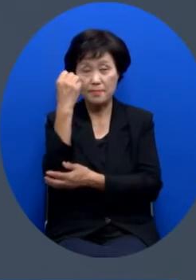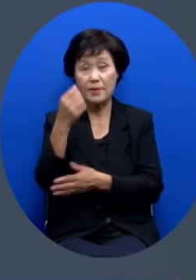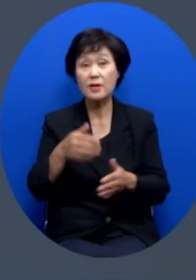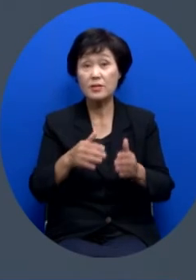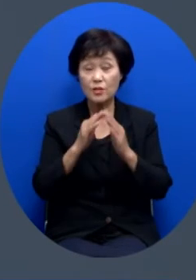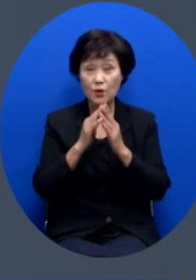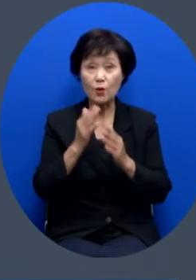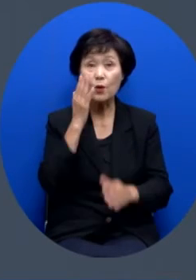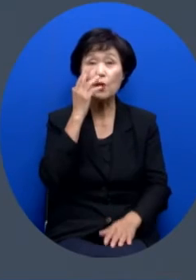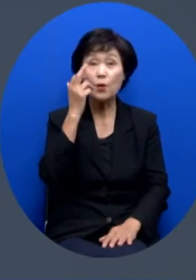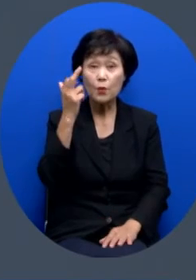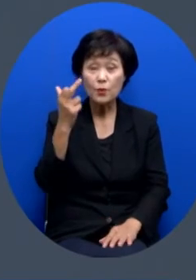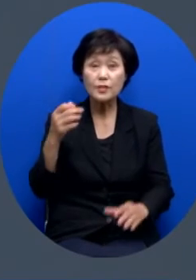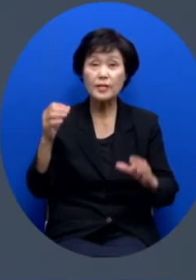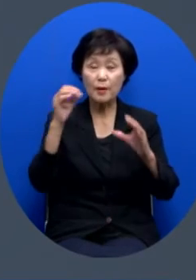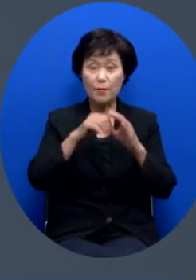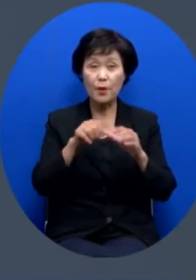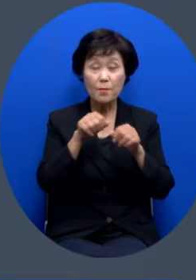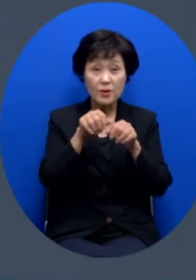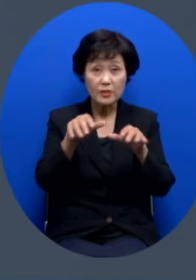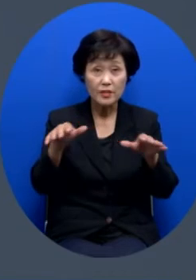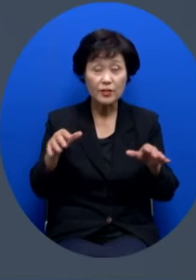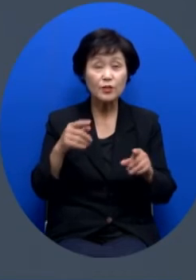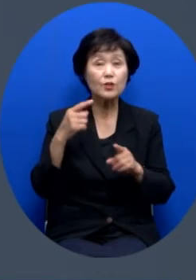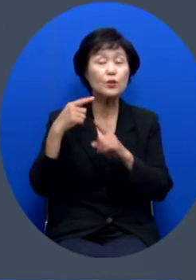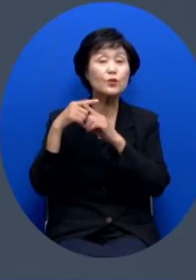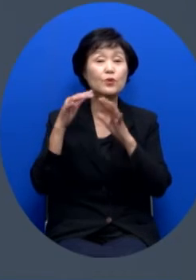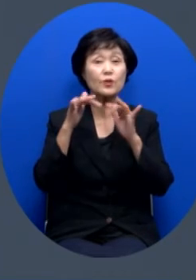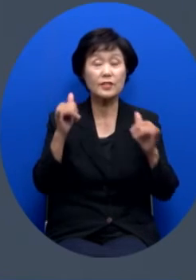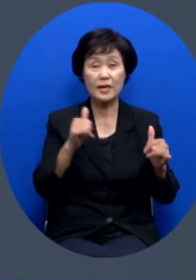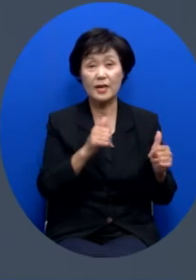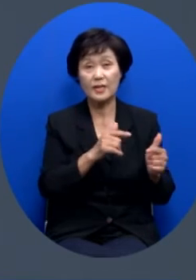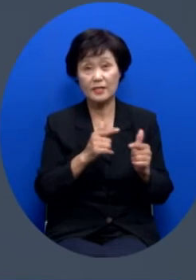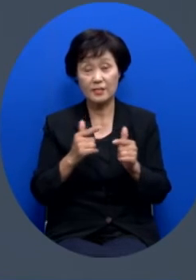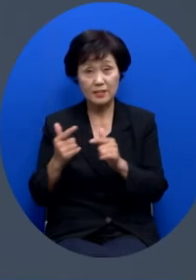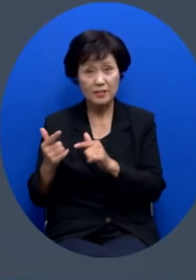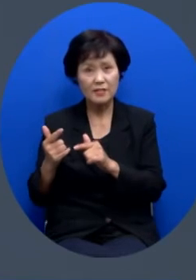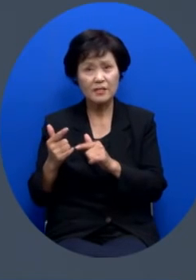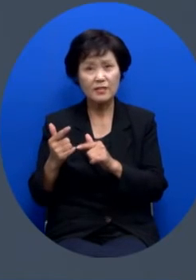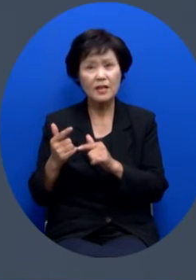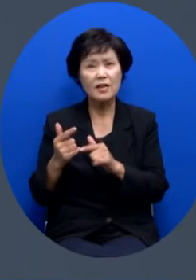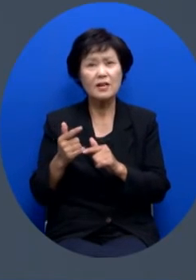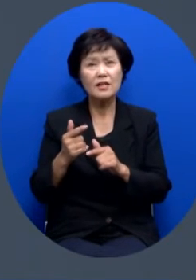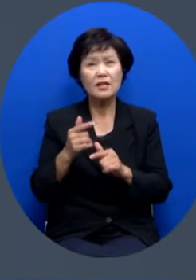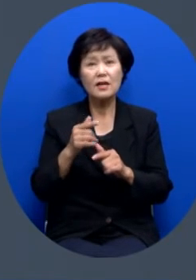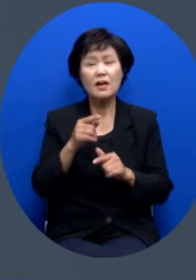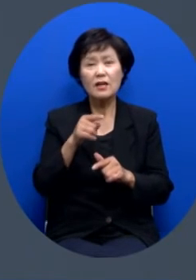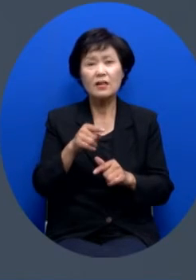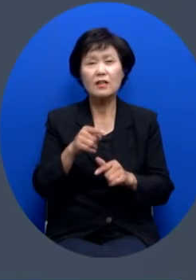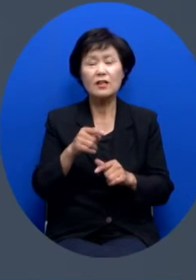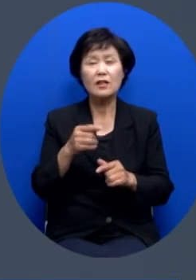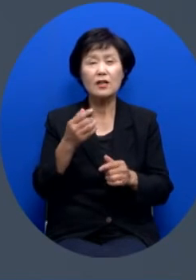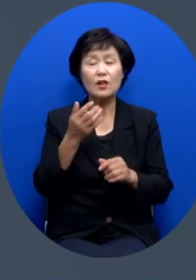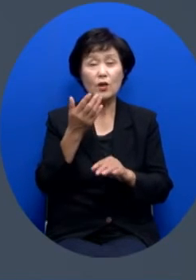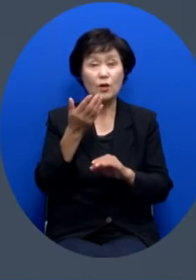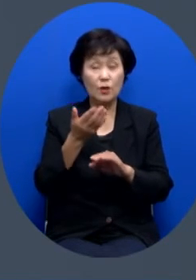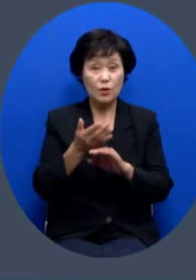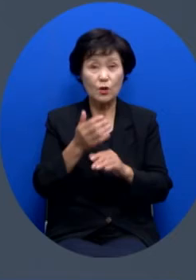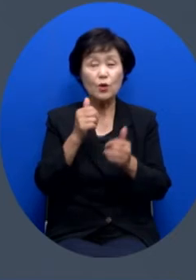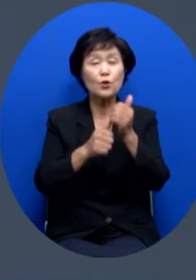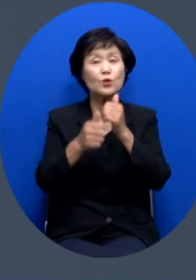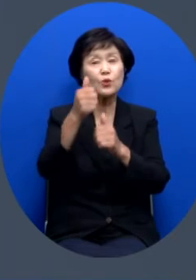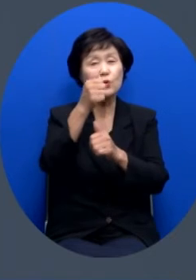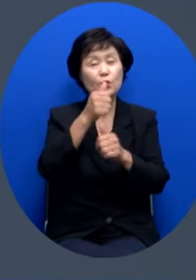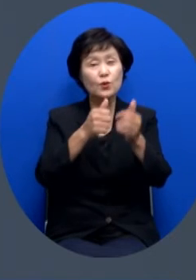비롯해서 흩어져 있는 순교자들이 예 예 예 그들의 그참 선조들의 그런 순교 정신을